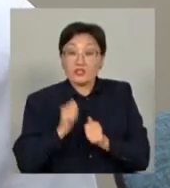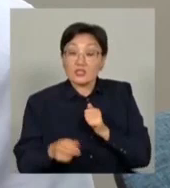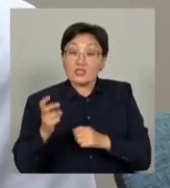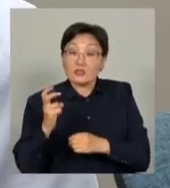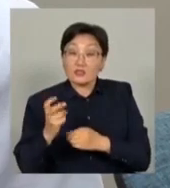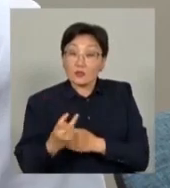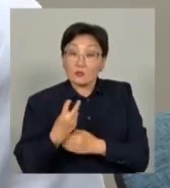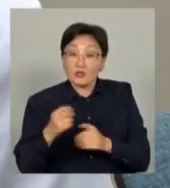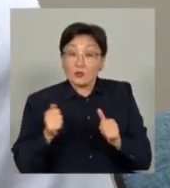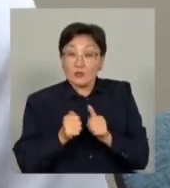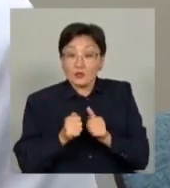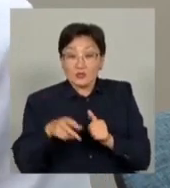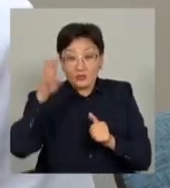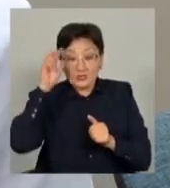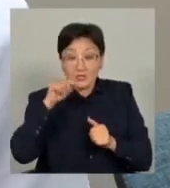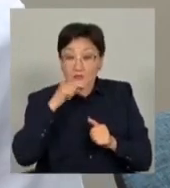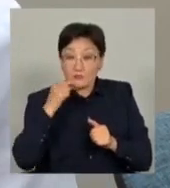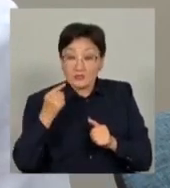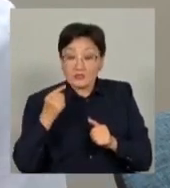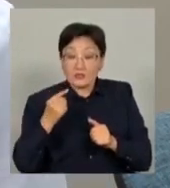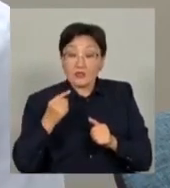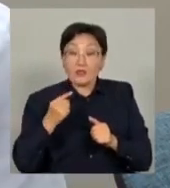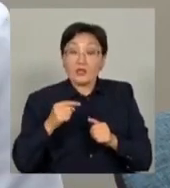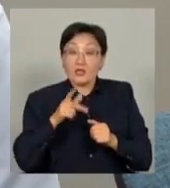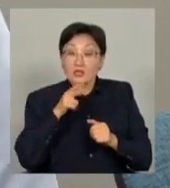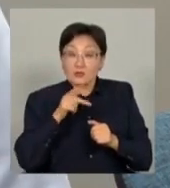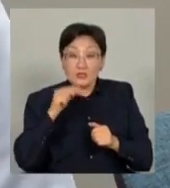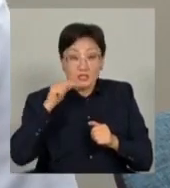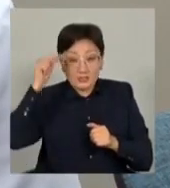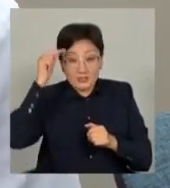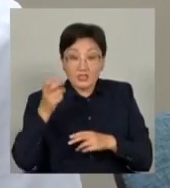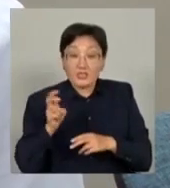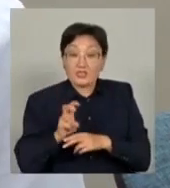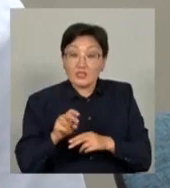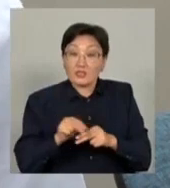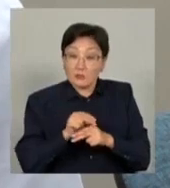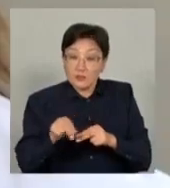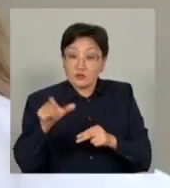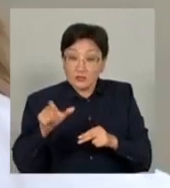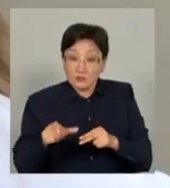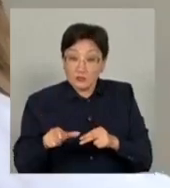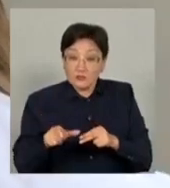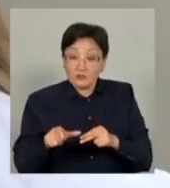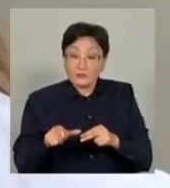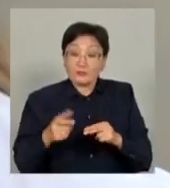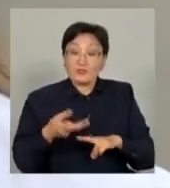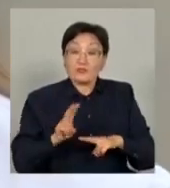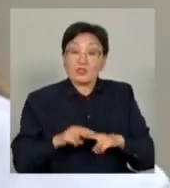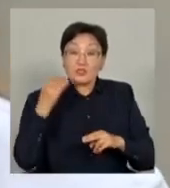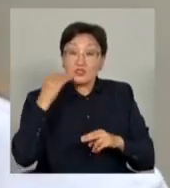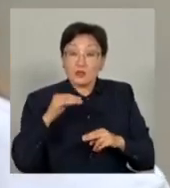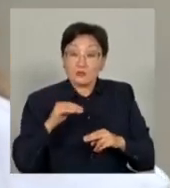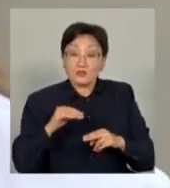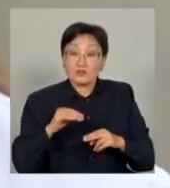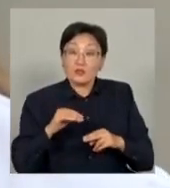жатқан мына көрші елдер, Россия дейміз, Корея, Қытайдан да келіп жатыр емдеушілеріміз. Себебі